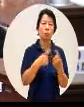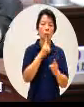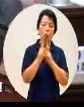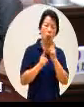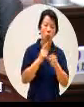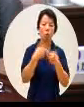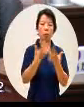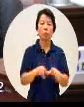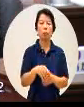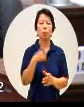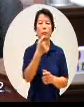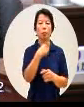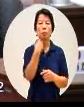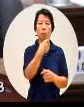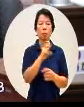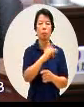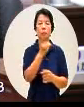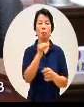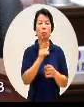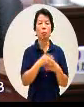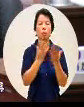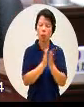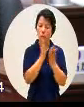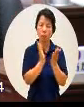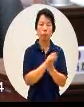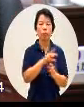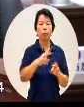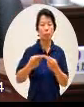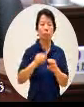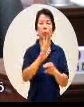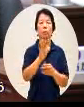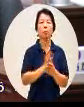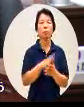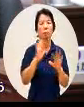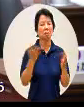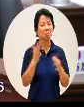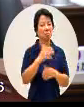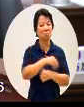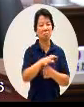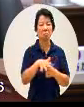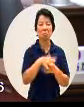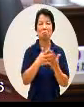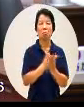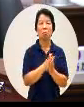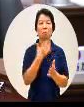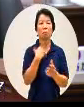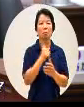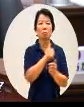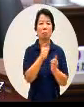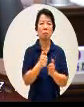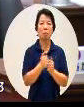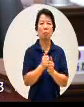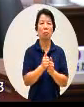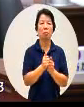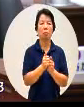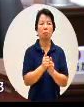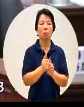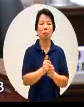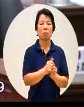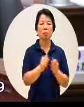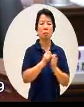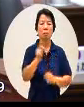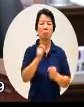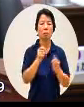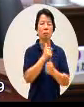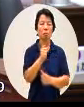號稍微有點改變但是內容跟架構呢其實跟謝長廷前市長所留下來的理